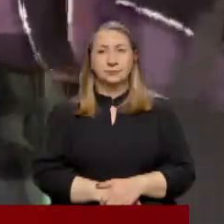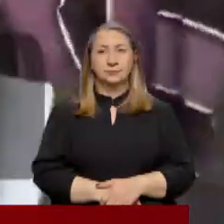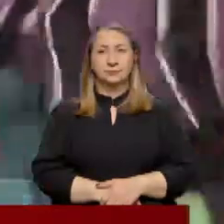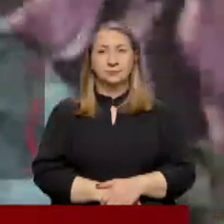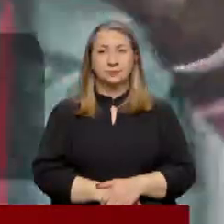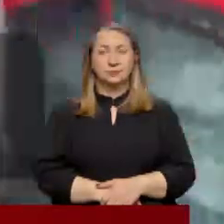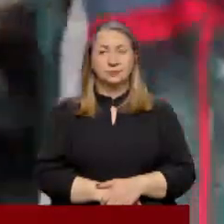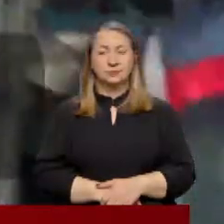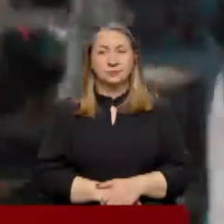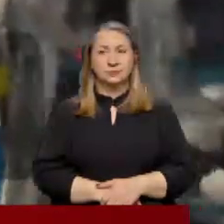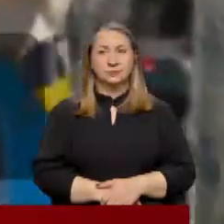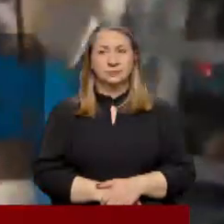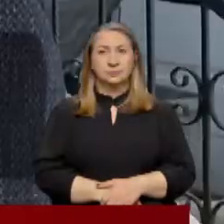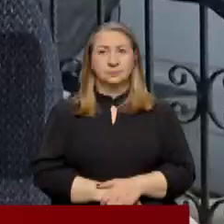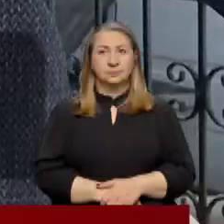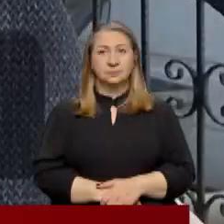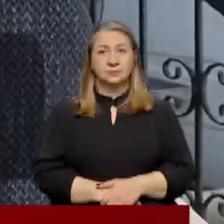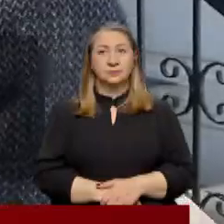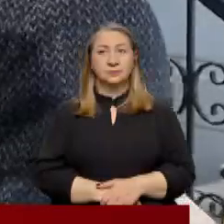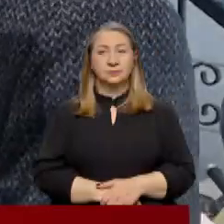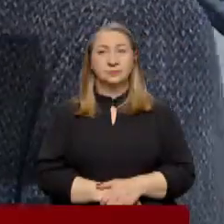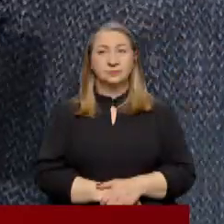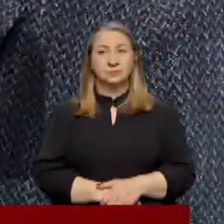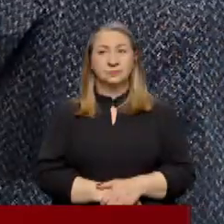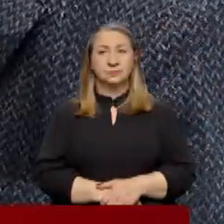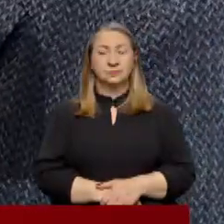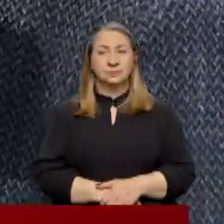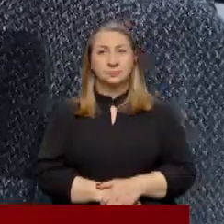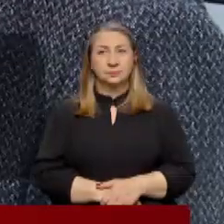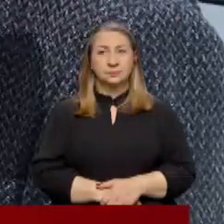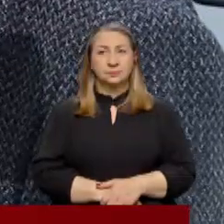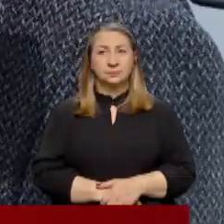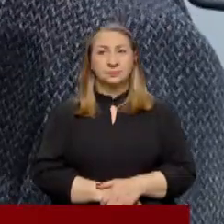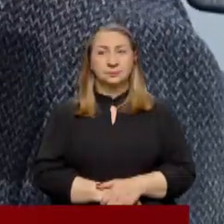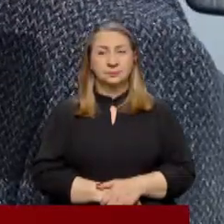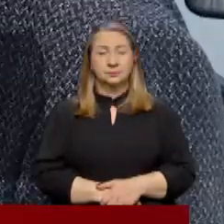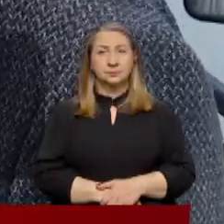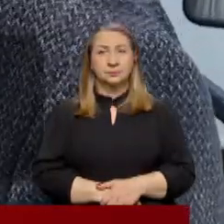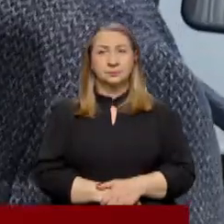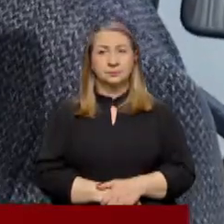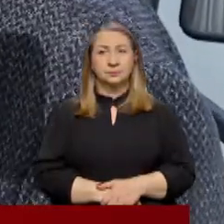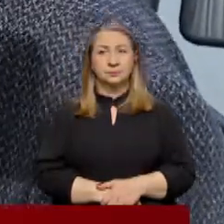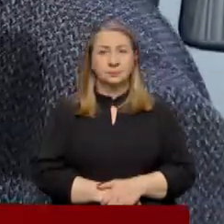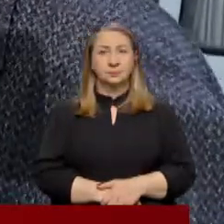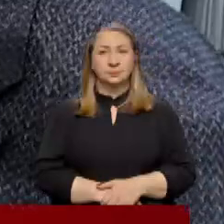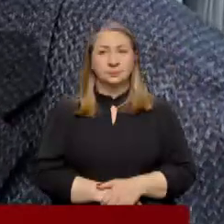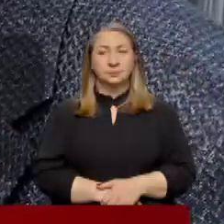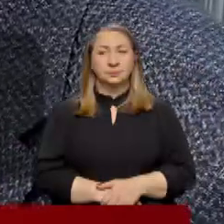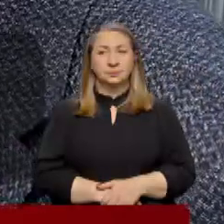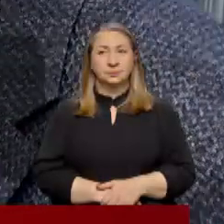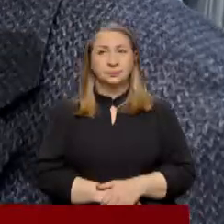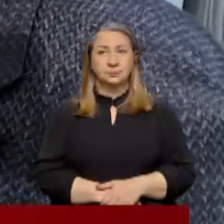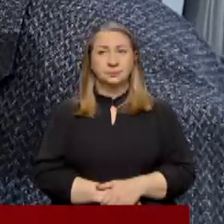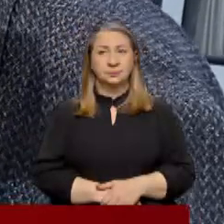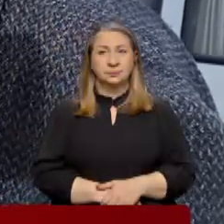haftada 30 tane, 40 tane ikinci el ayakkabı satarım. Her bayram birer kilo, ikişer kilo baklava, şeker alınan zamanlarda şu anda millet 50 lira